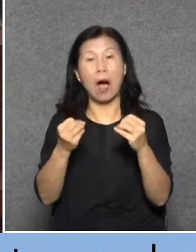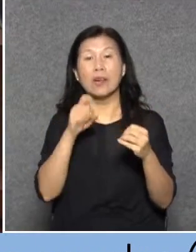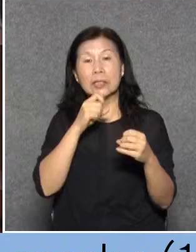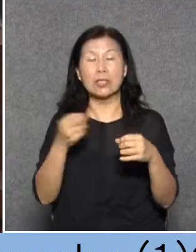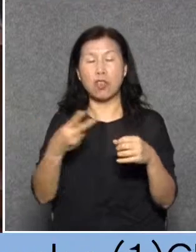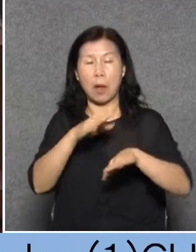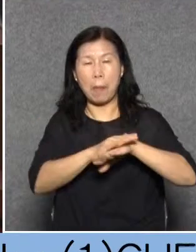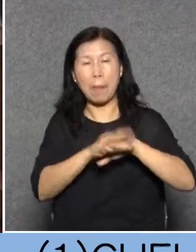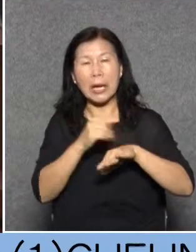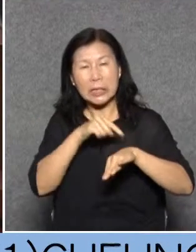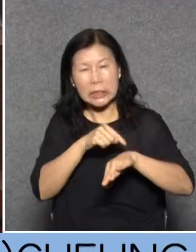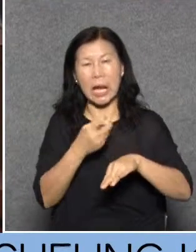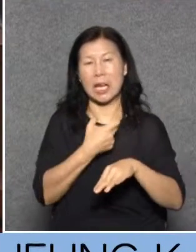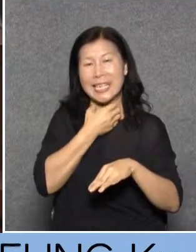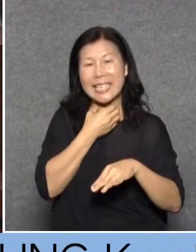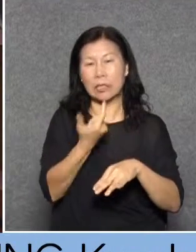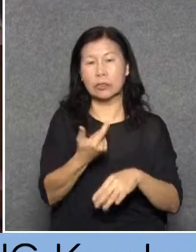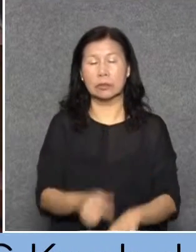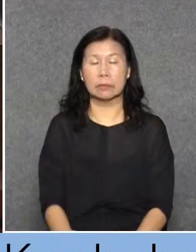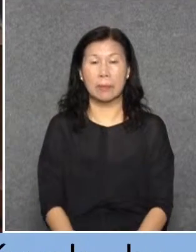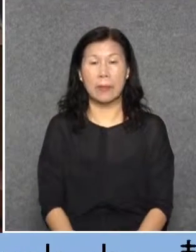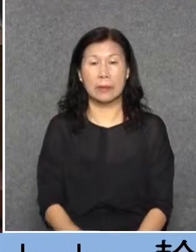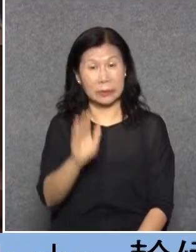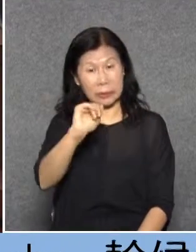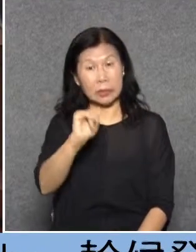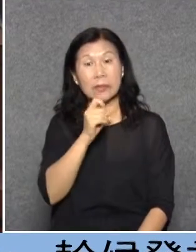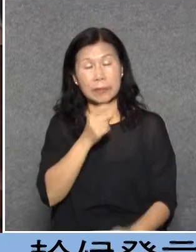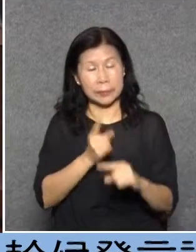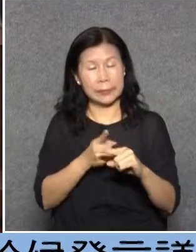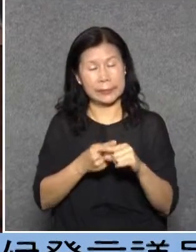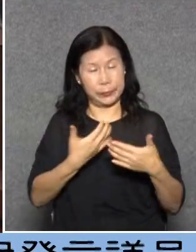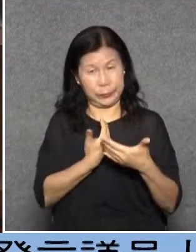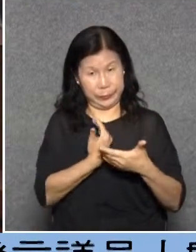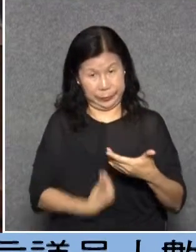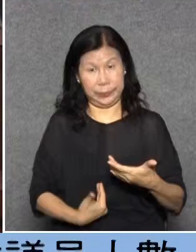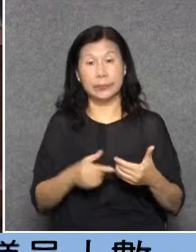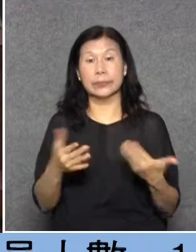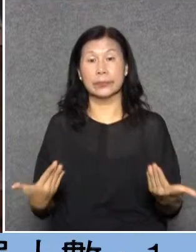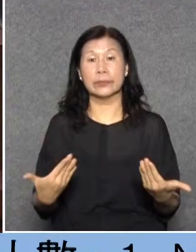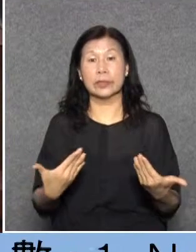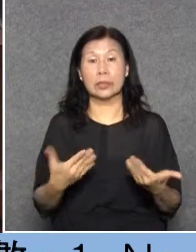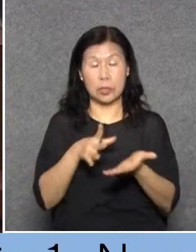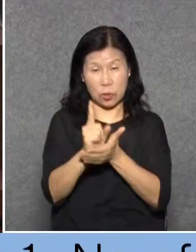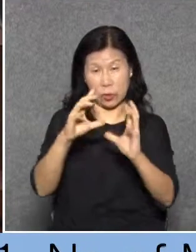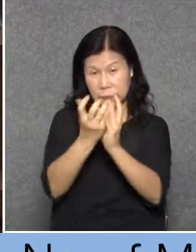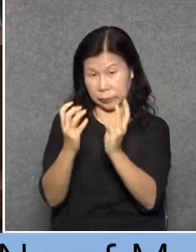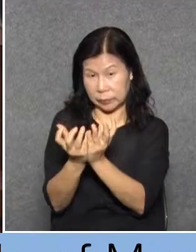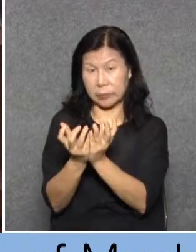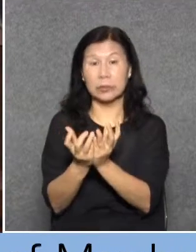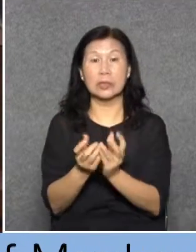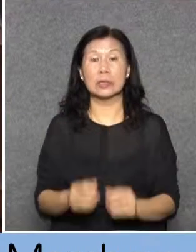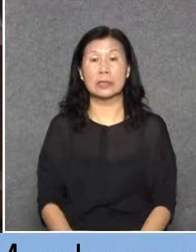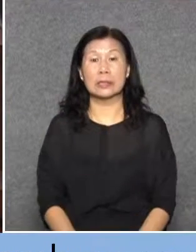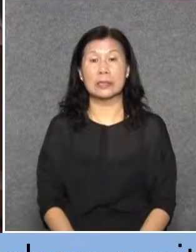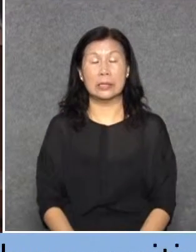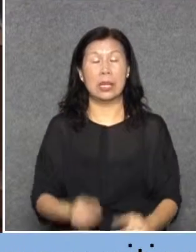期，而真的做不到事出來，定還是我們可以是真真坦誠地，無論從一個業界角度，從一些使